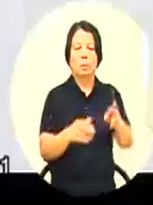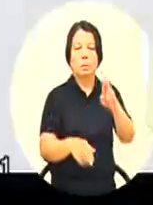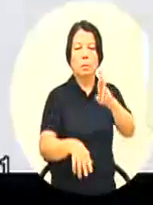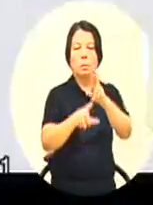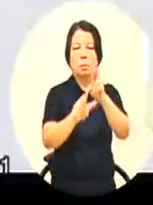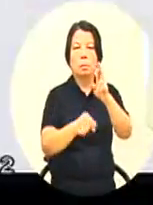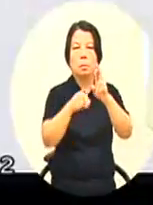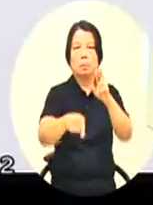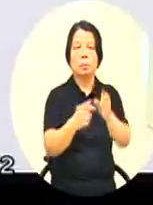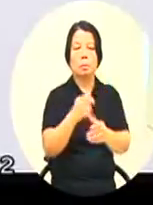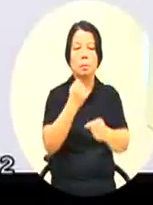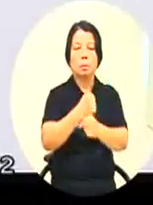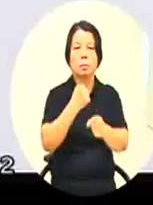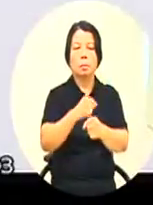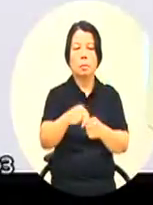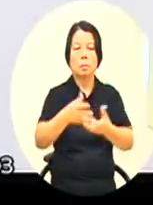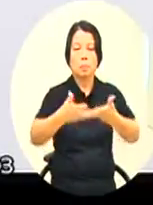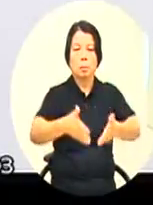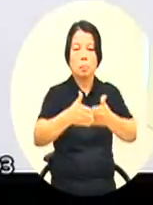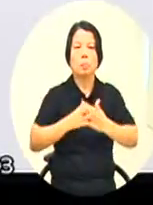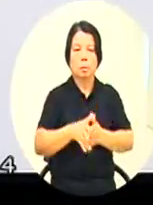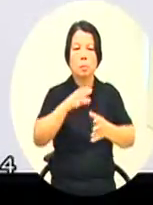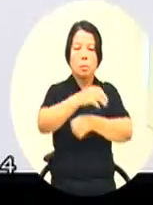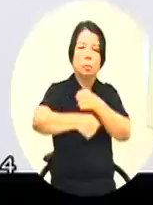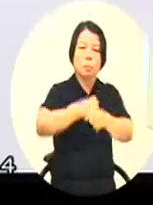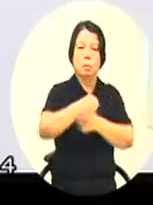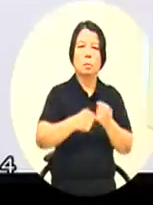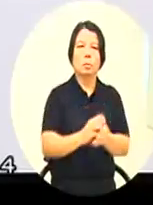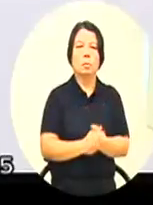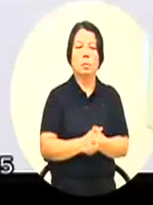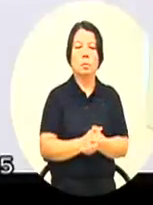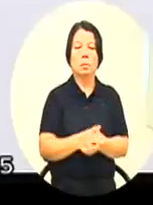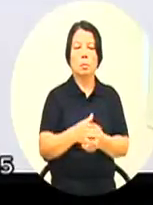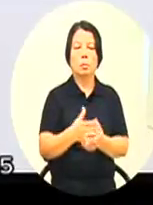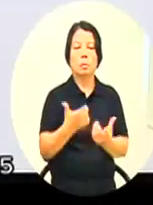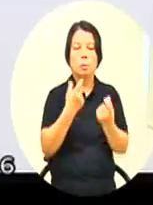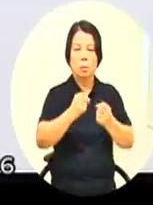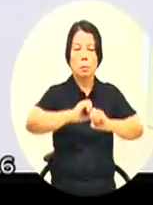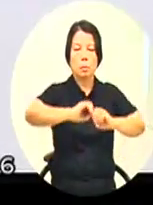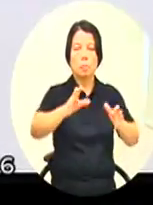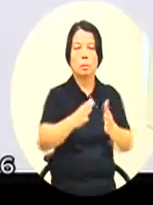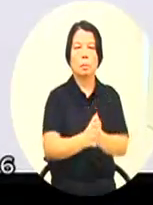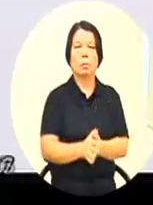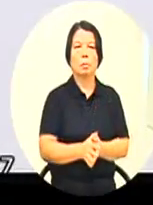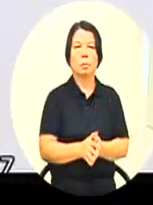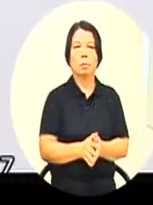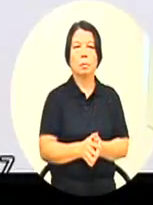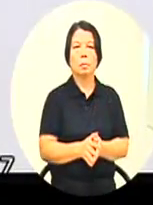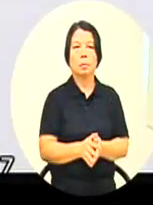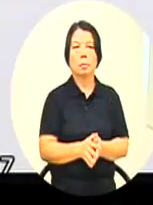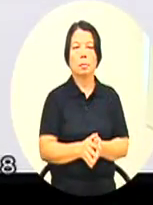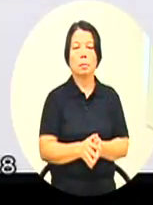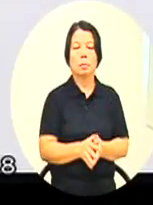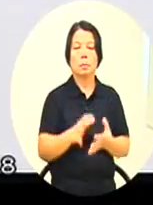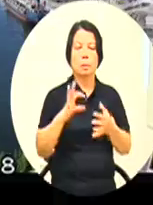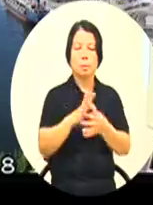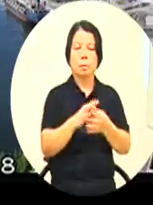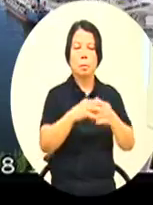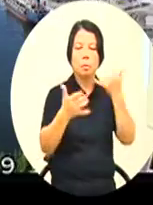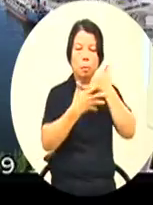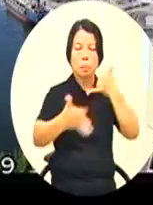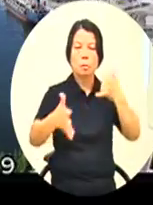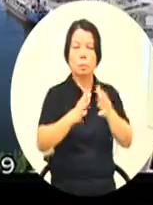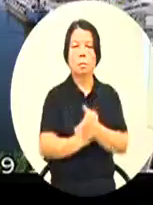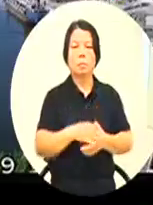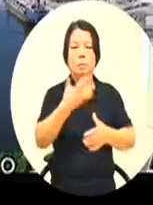有一些工作重点，还有一些活动，也跟各位议员做一些报告哦。有关海洋文化及流